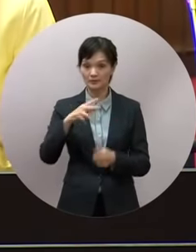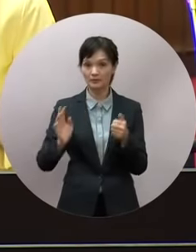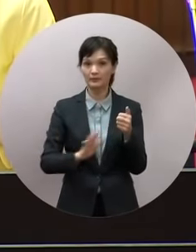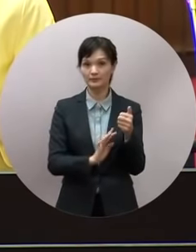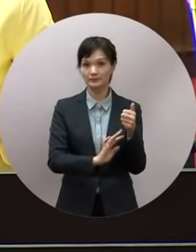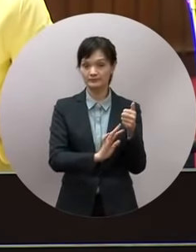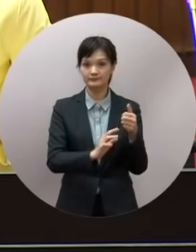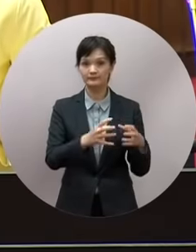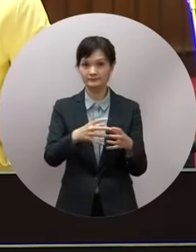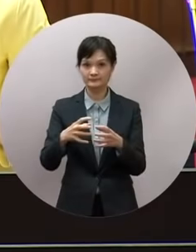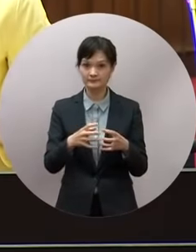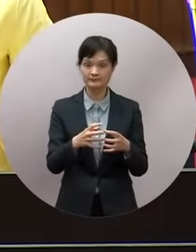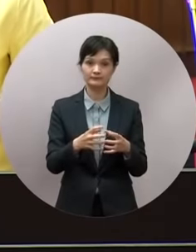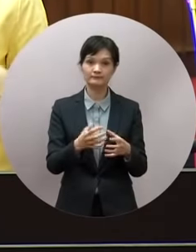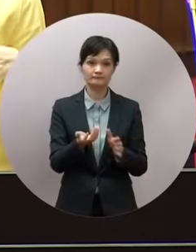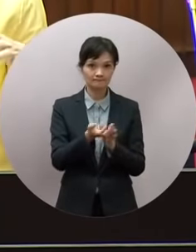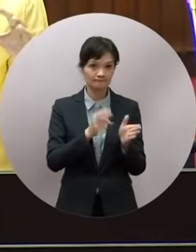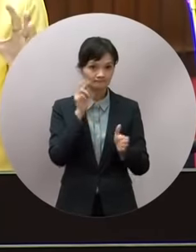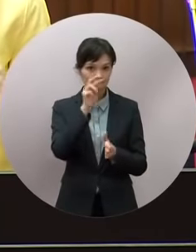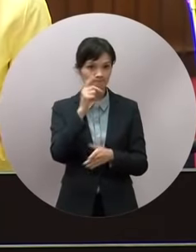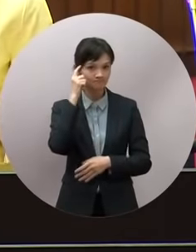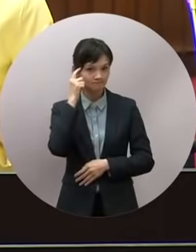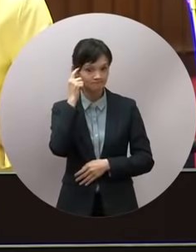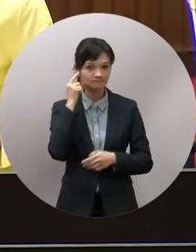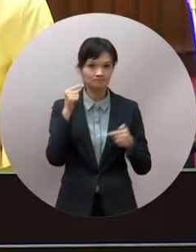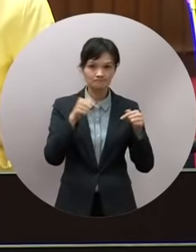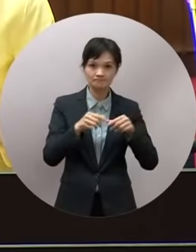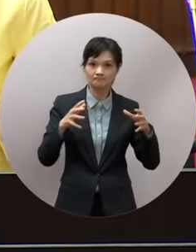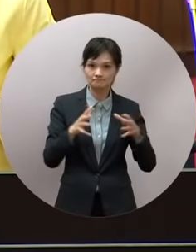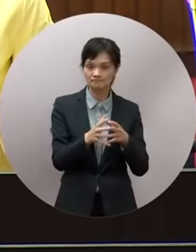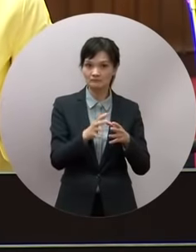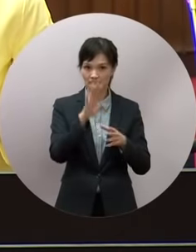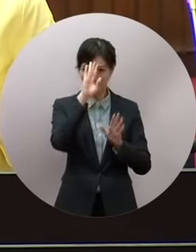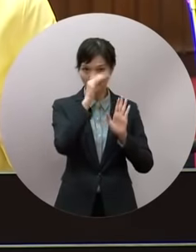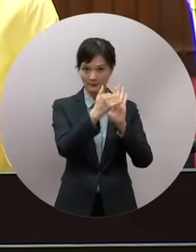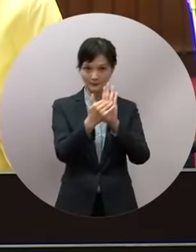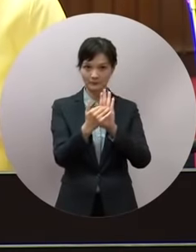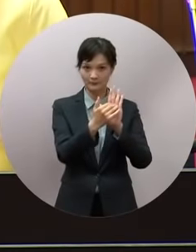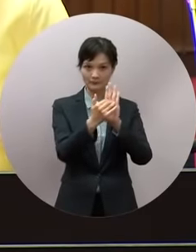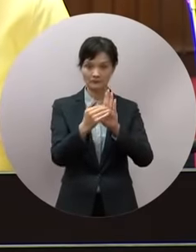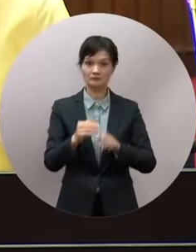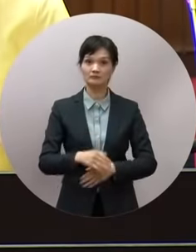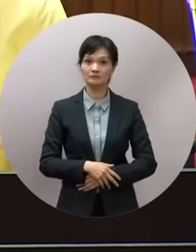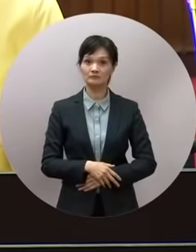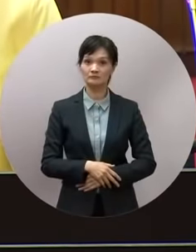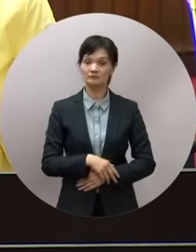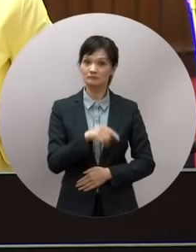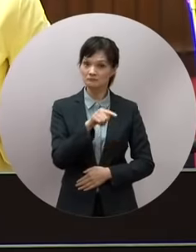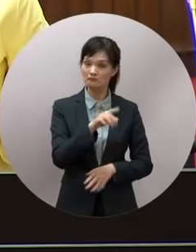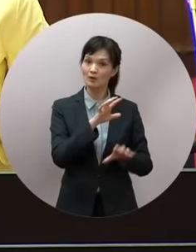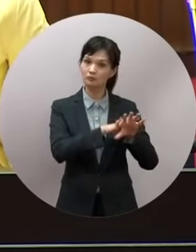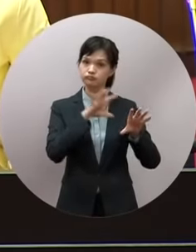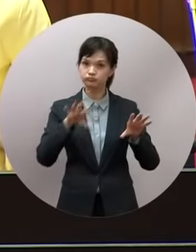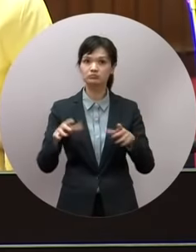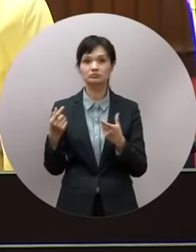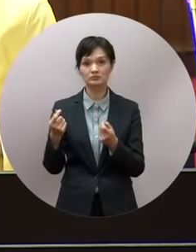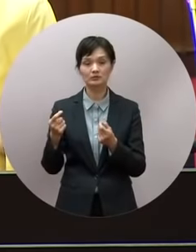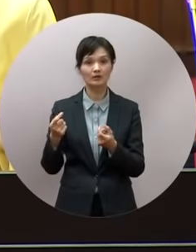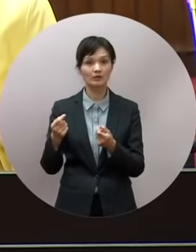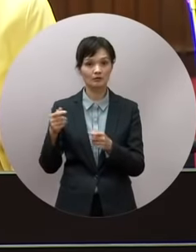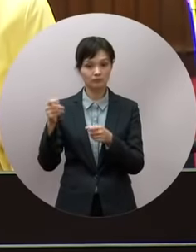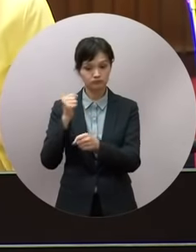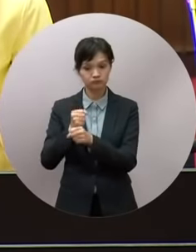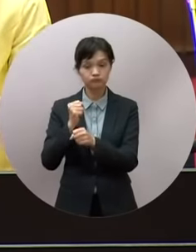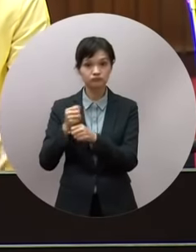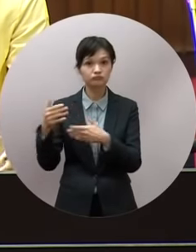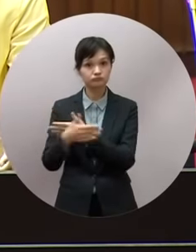前瞻性的方式然后来做这个防疫的工作，那防疫这样子做，建设也是要有长远的前